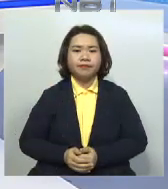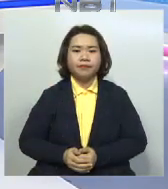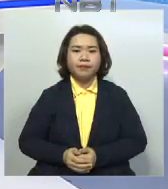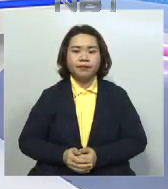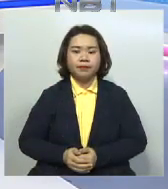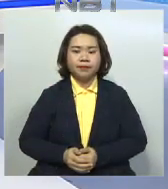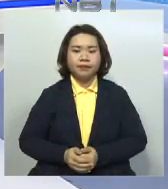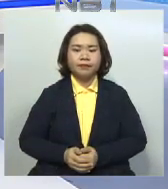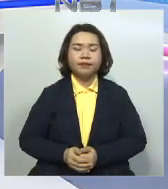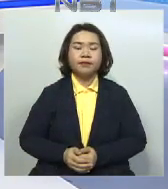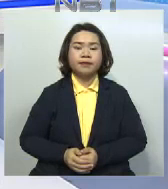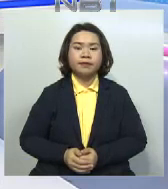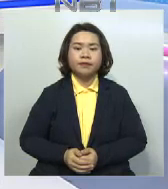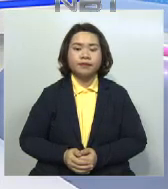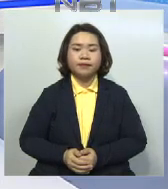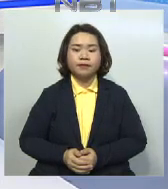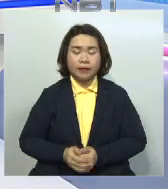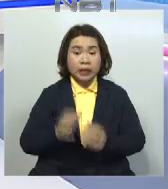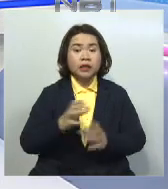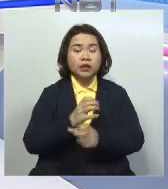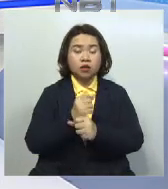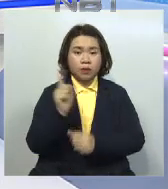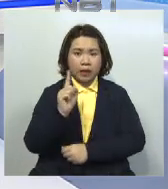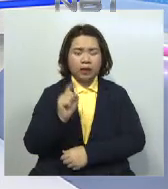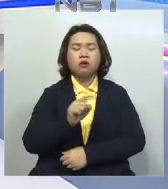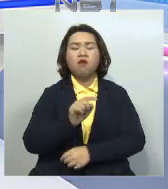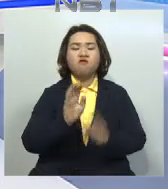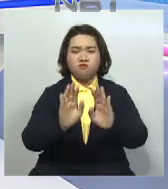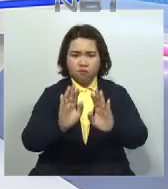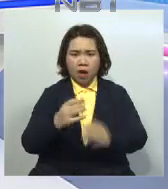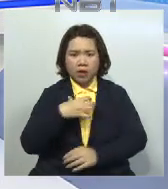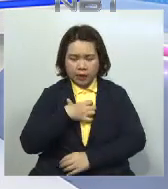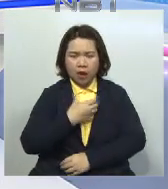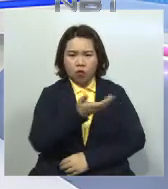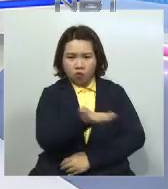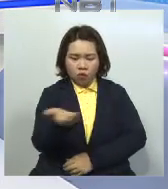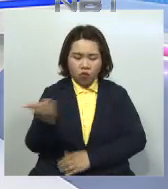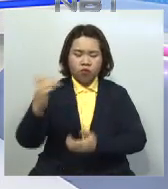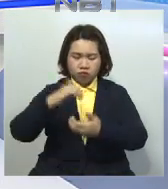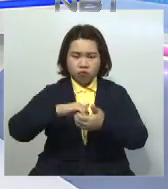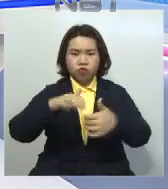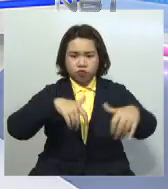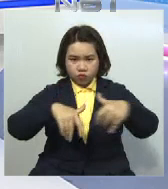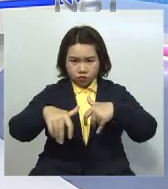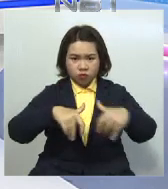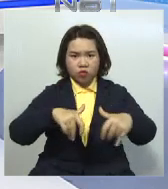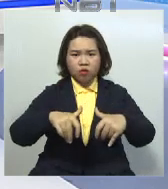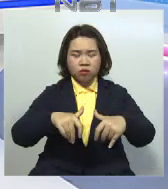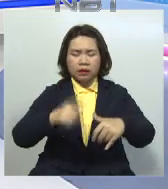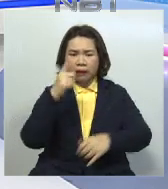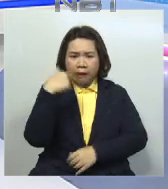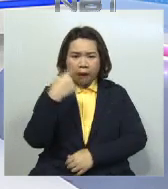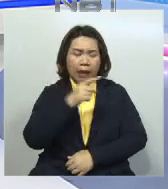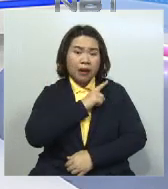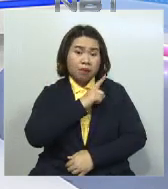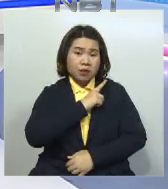พืชนะคะคุณธัญญาเนติธรรมกุลนะคะบทสรุปที่ท่านฝากเอาไว้ก็คืออยากจะขอความร่วมมือจากทุกๆคนโดยเฉพาะพี่น้องประชาช